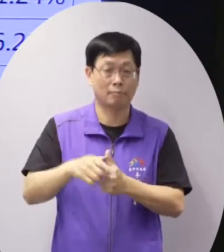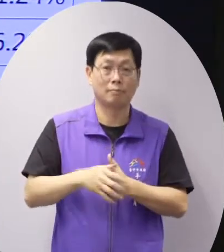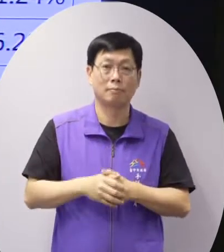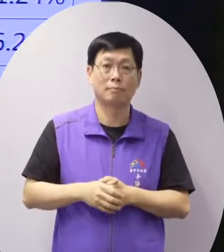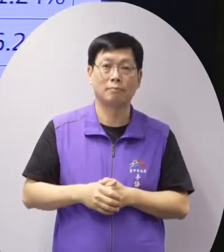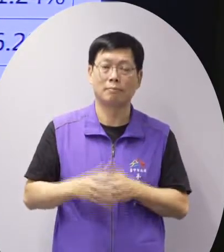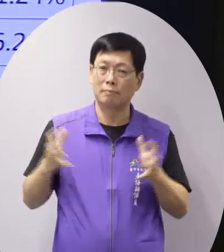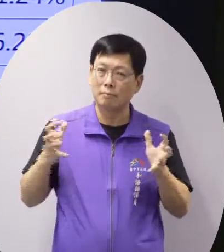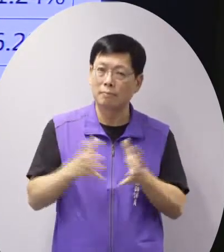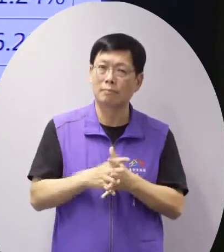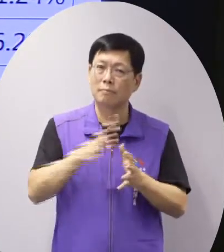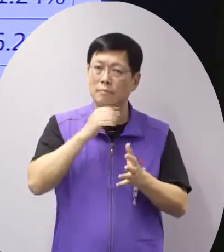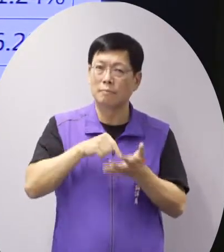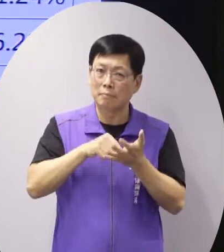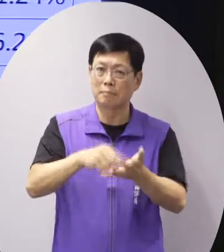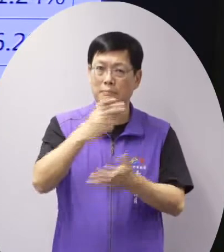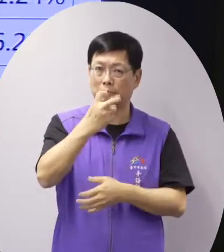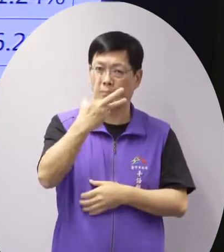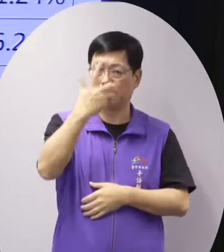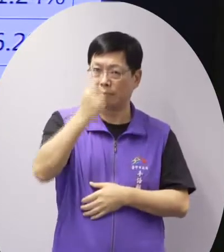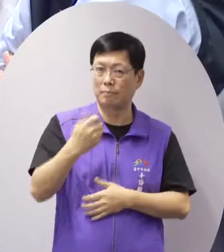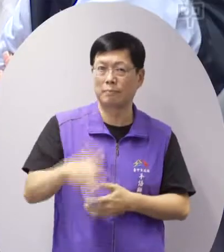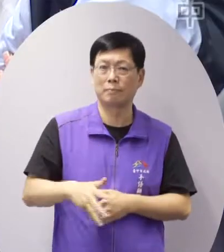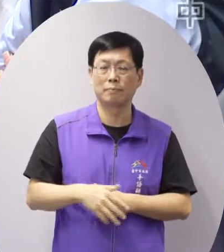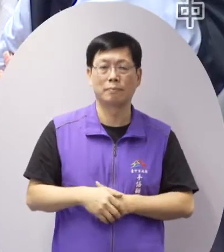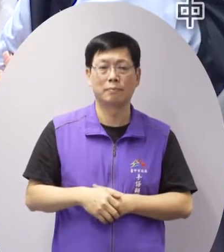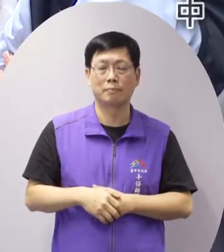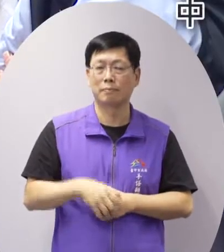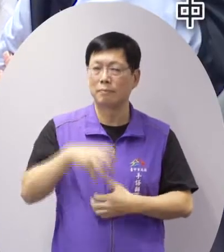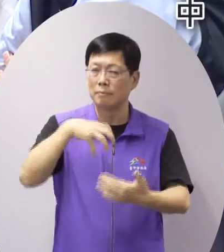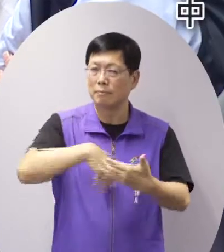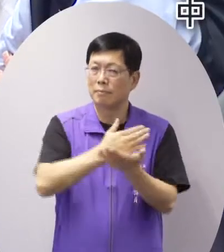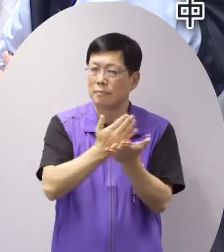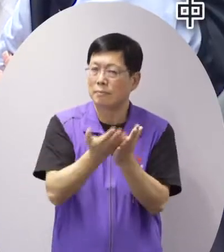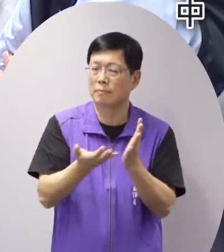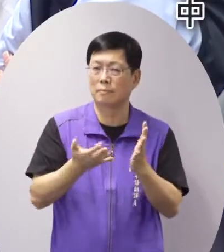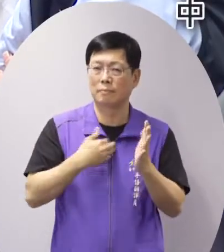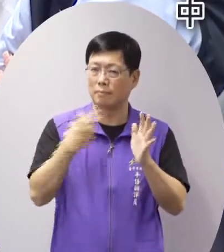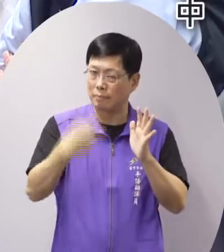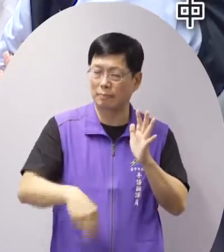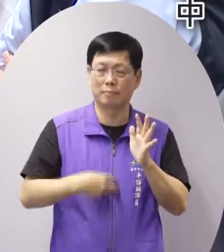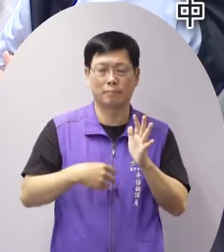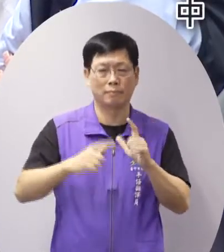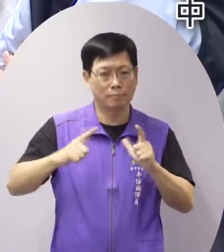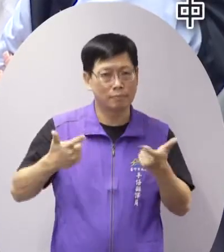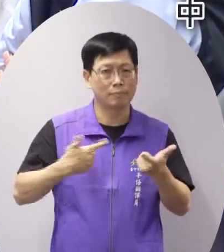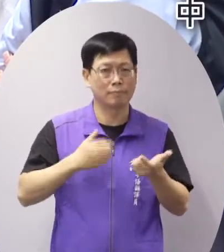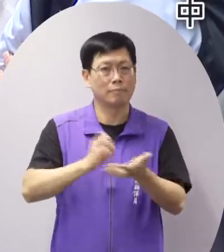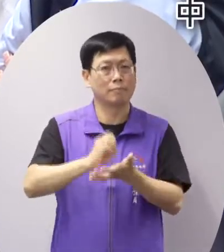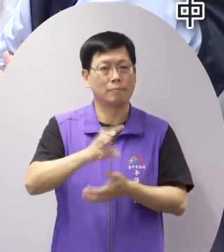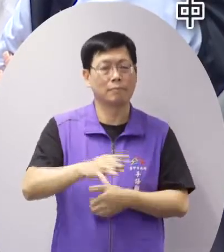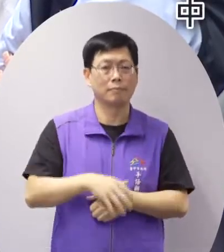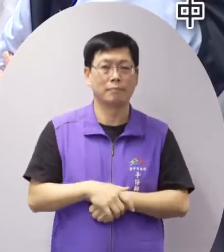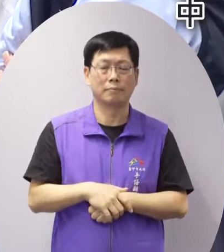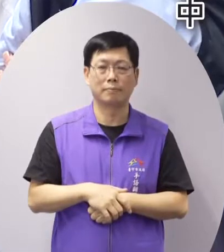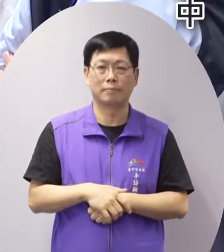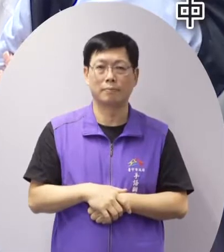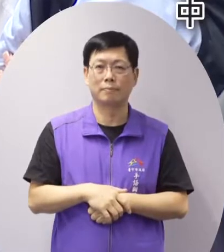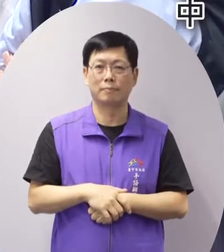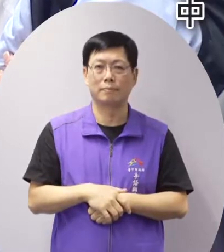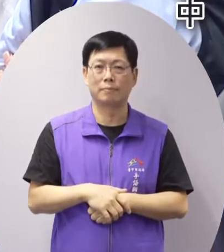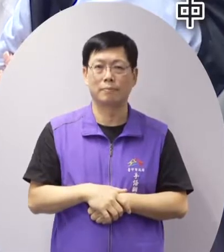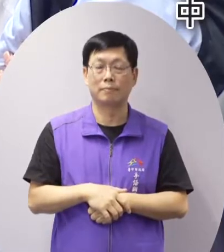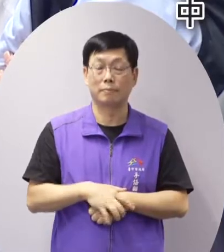我们总共编了28亿多。那主要的项目在这边跟各位报告一下，就是